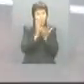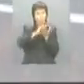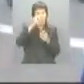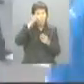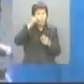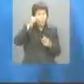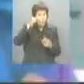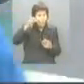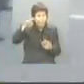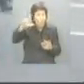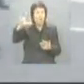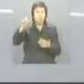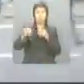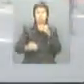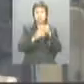ค่ะ